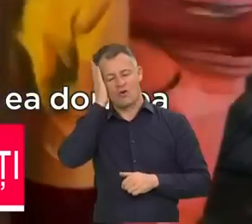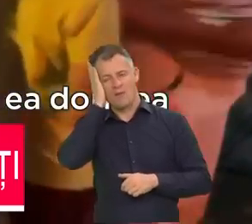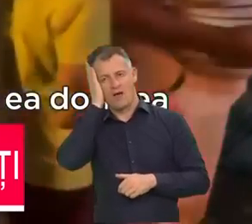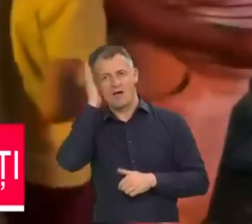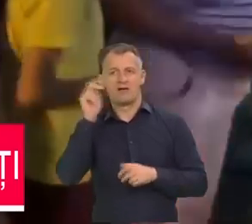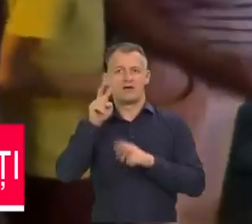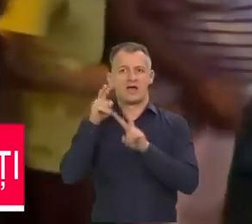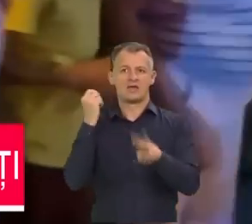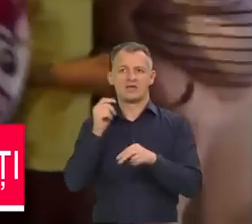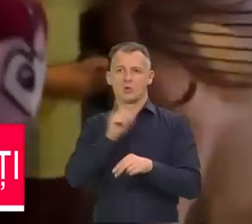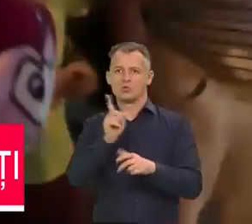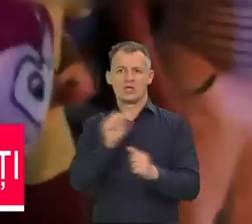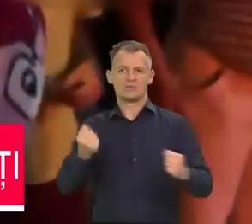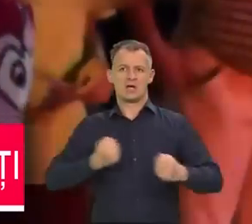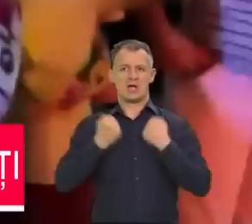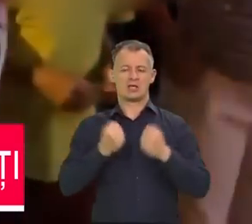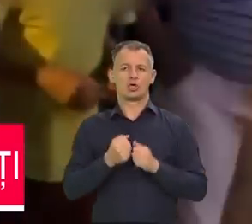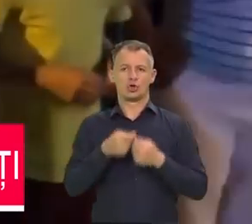adormia, lumea s-a speriat.